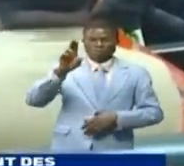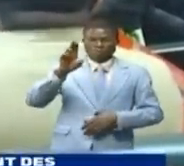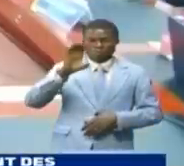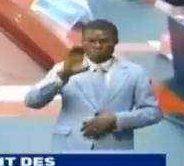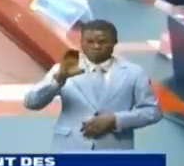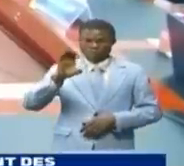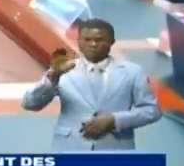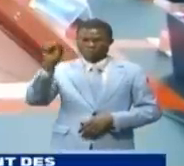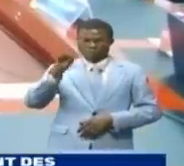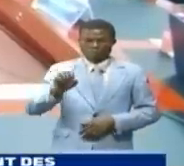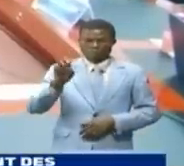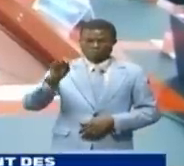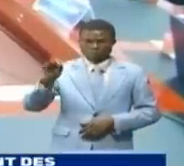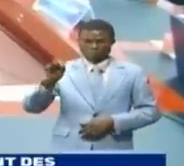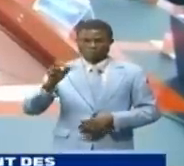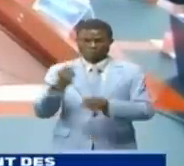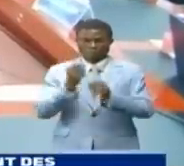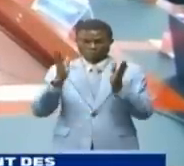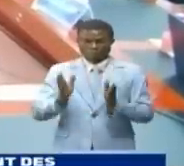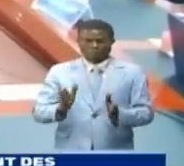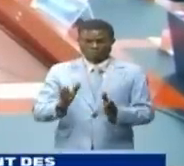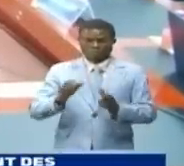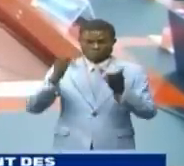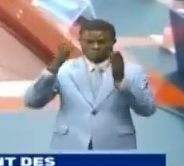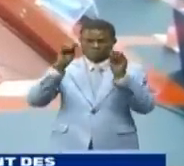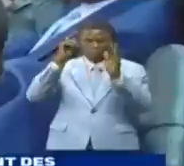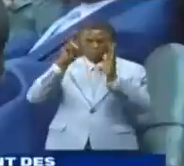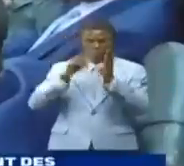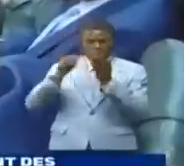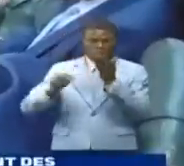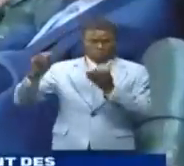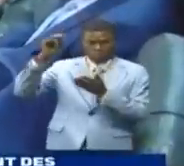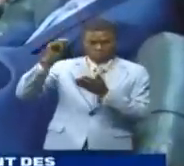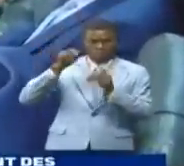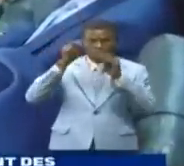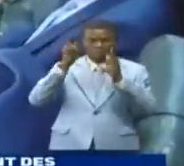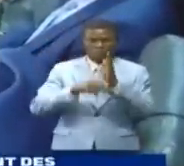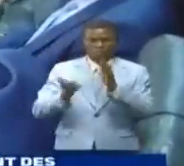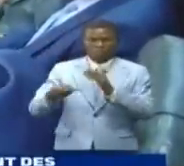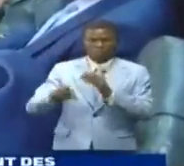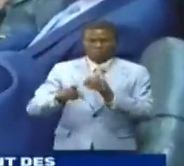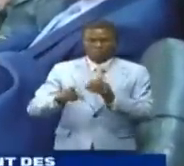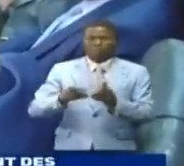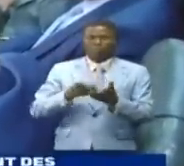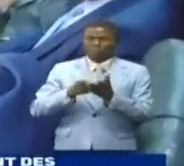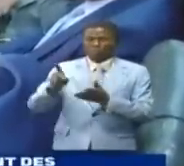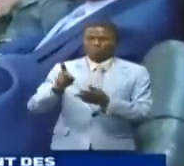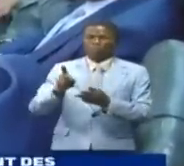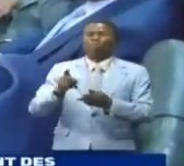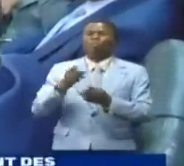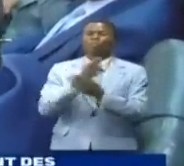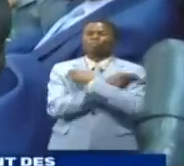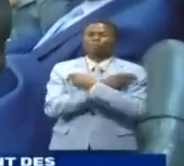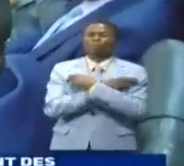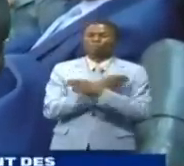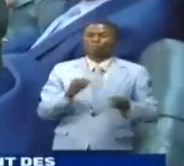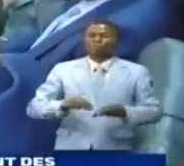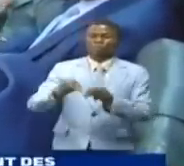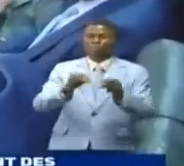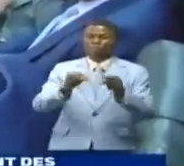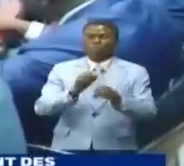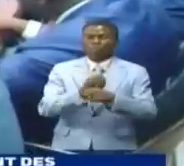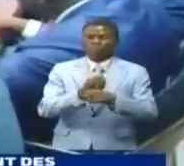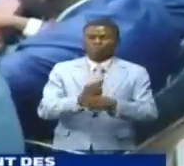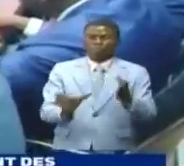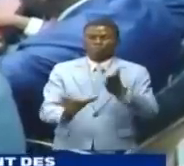régime contributif, les agents de l'ESU et de l'EPST auront droit à leur pension de retraite grâce au mécanisme mis en place par